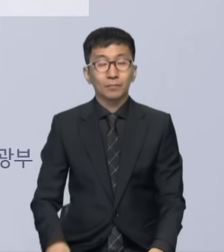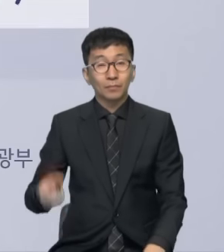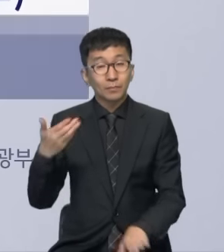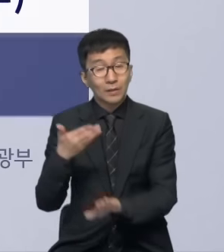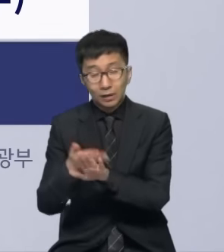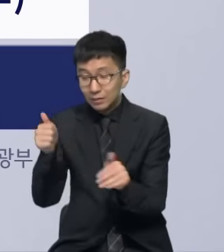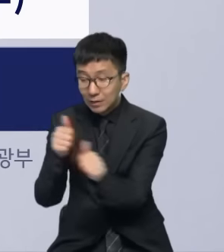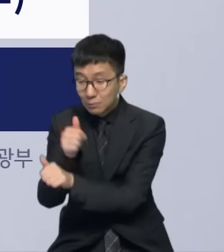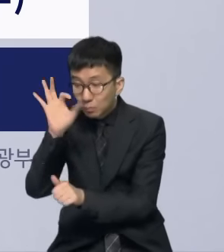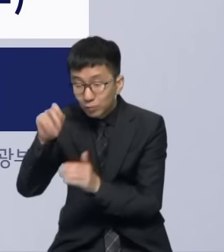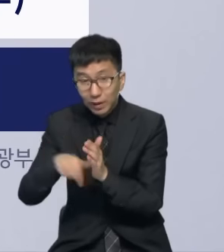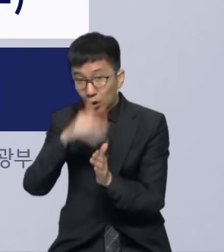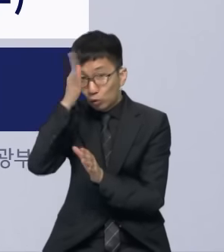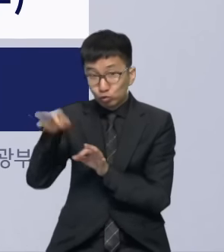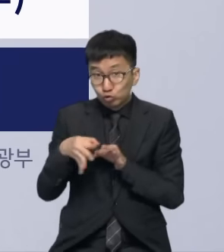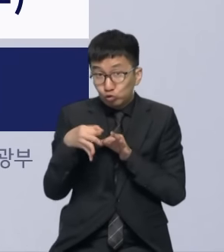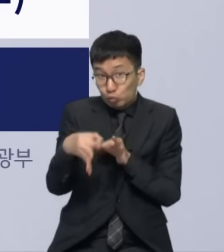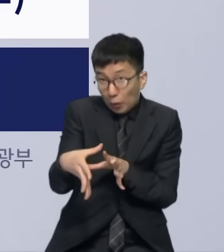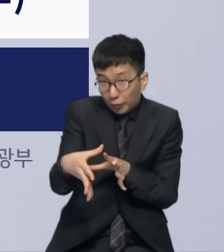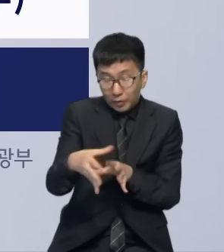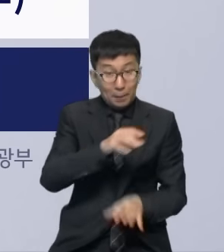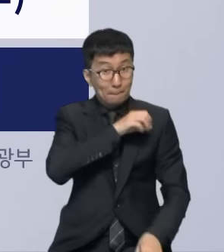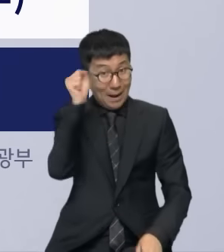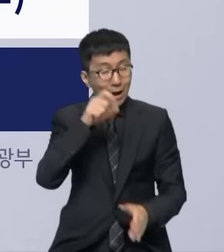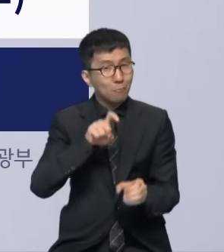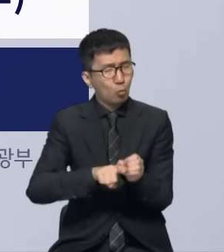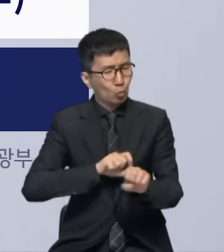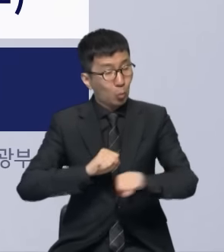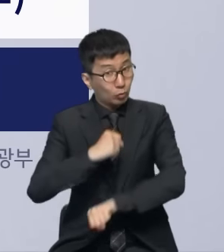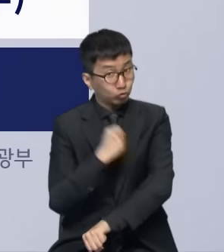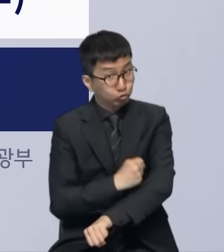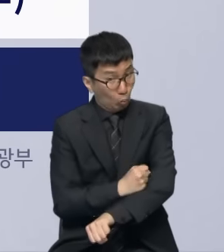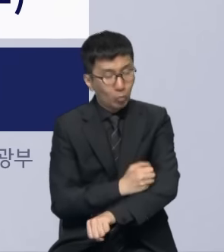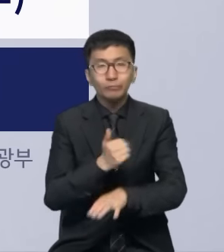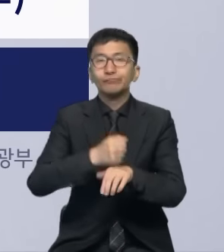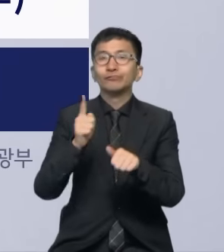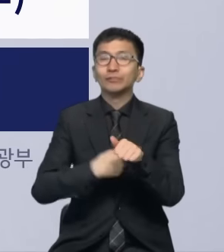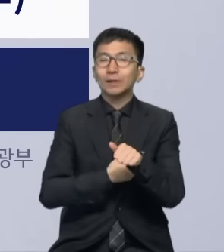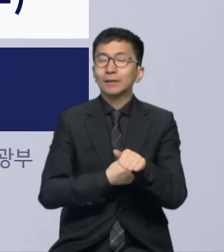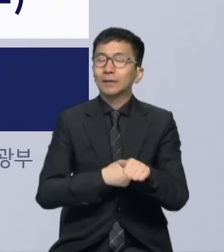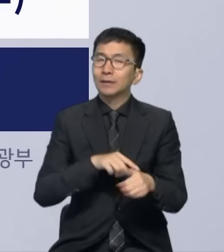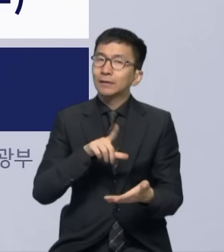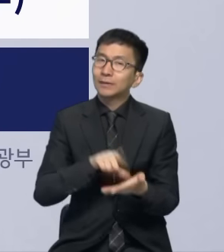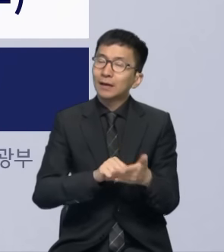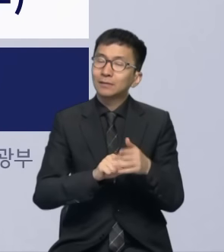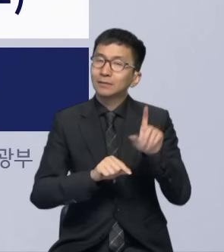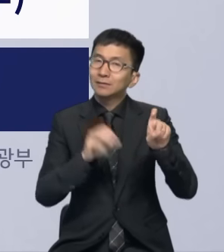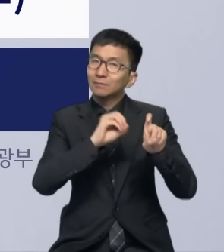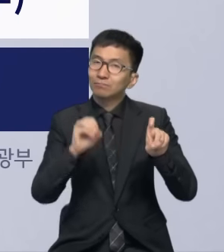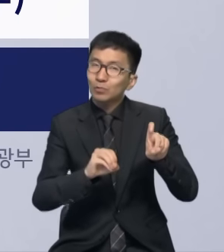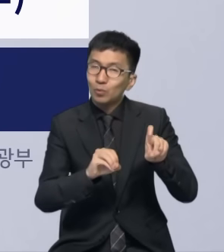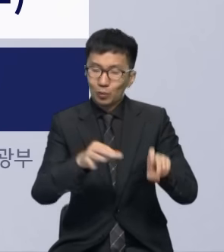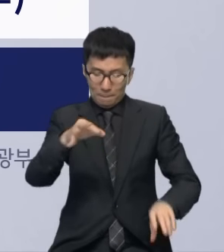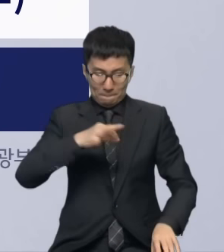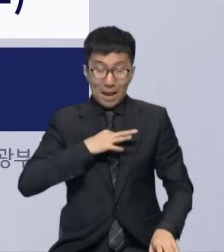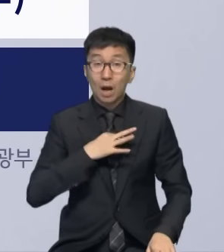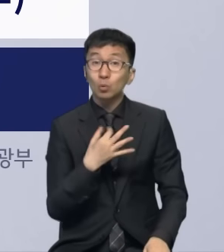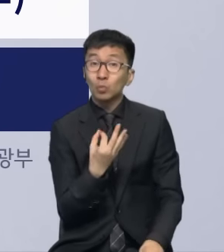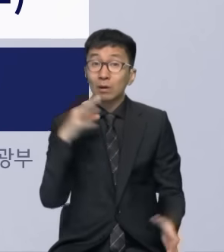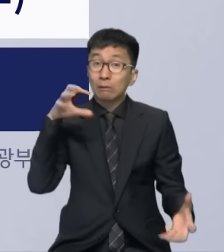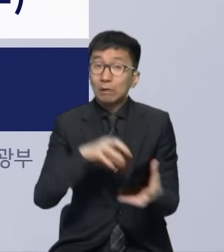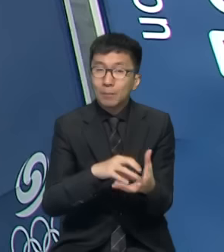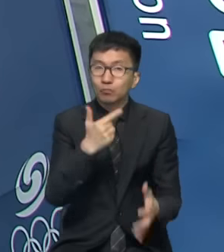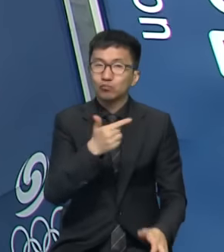임원들은 협회 후원사 유치에 기여했다는 명목으로 유치 금액의 10%인 6,800만 원을 챙긴 것으로